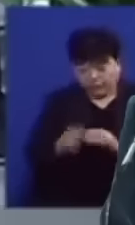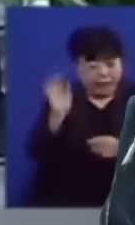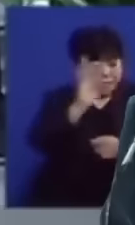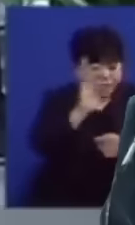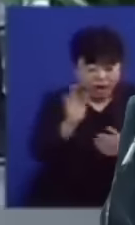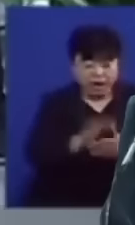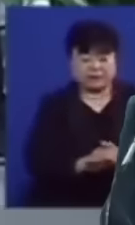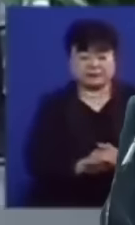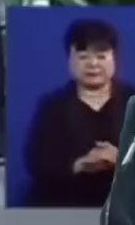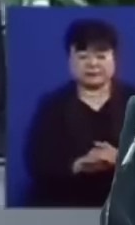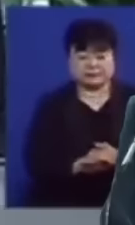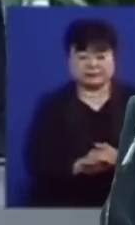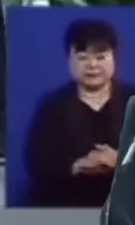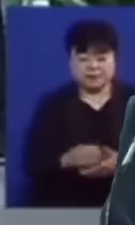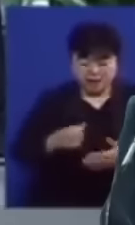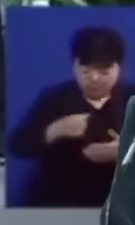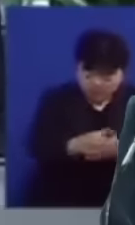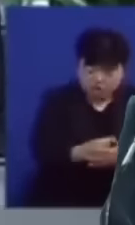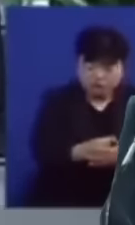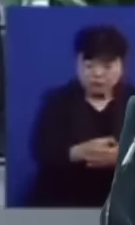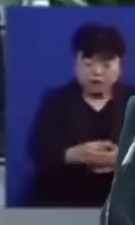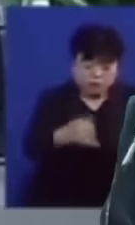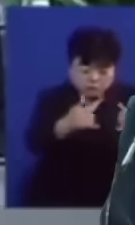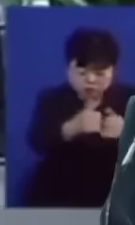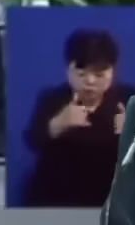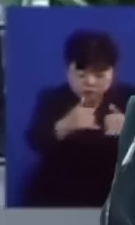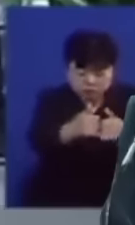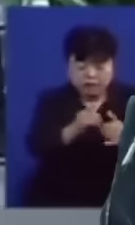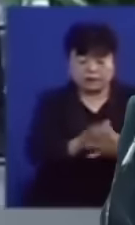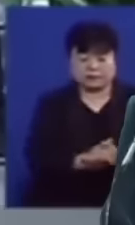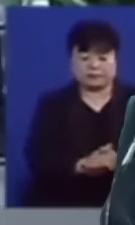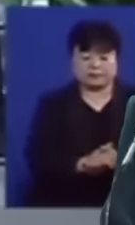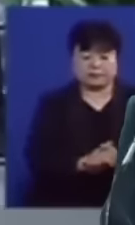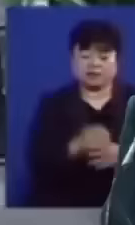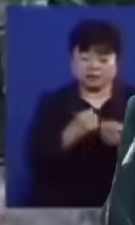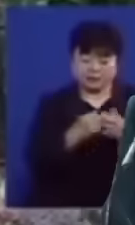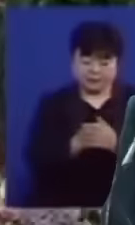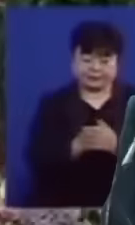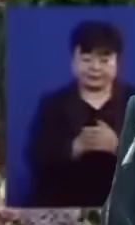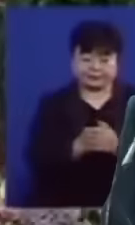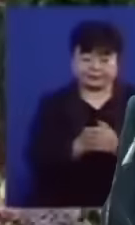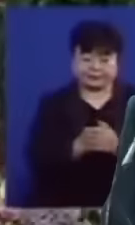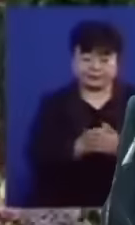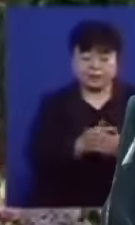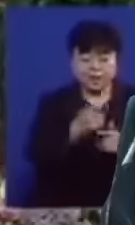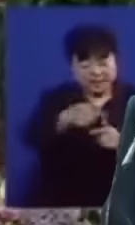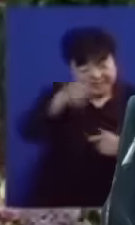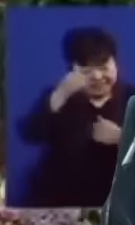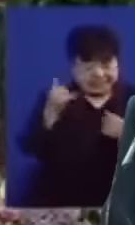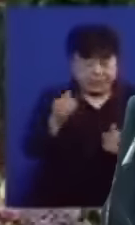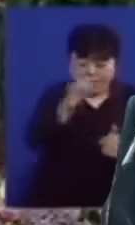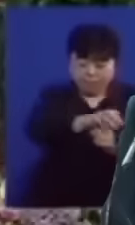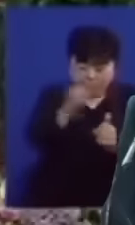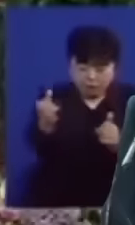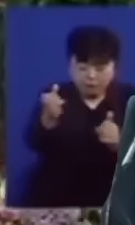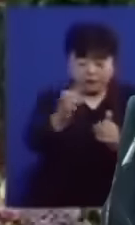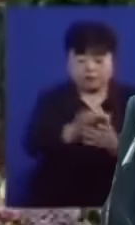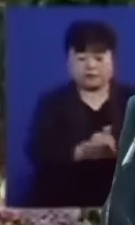됩니다. 각오하고 싸워야 되는 것입니다. 그러므로 우리가 옛사람을